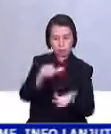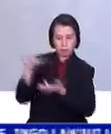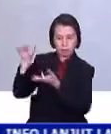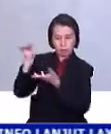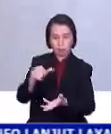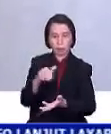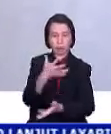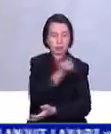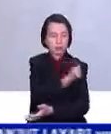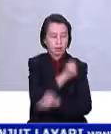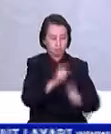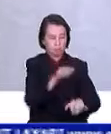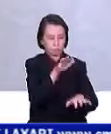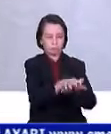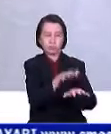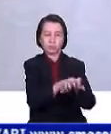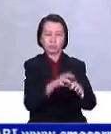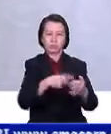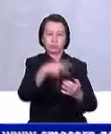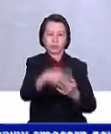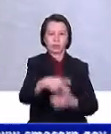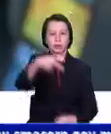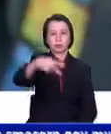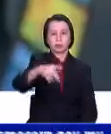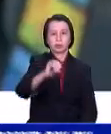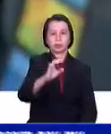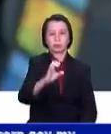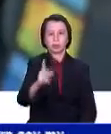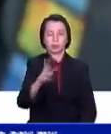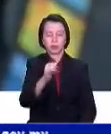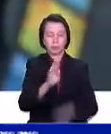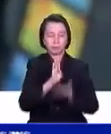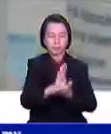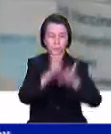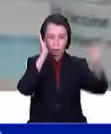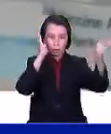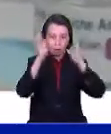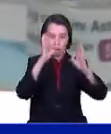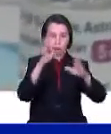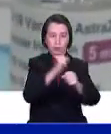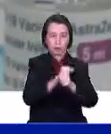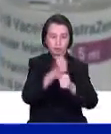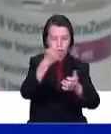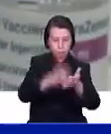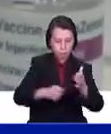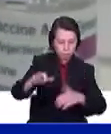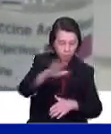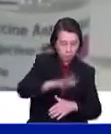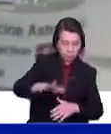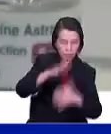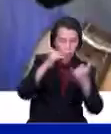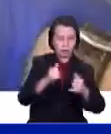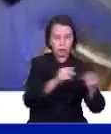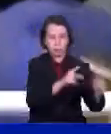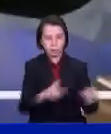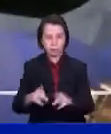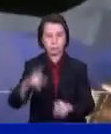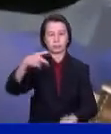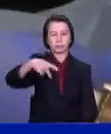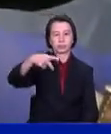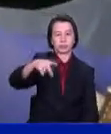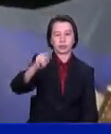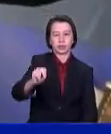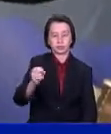akan dapat memperhebatkan lagi program PIK, seterusnya membantu Malaysia mencapai nilai ambang yang digariskan dalam pelan pemulihan